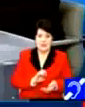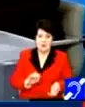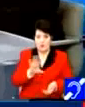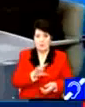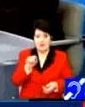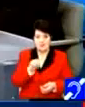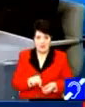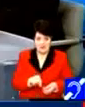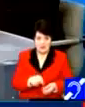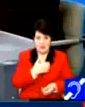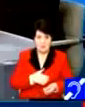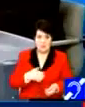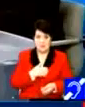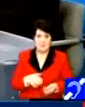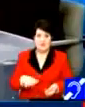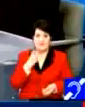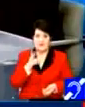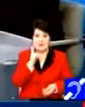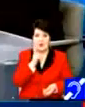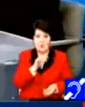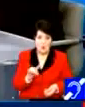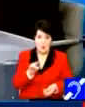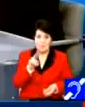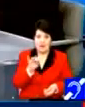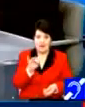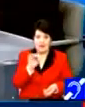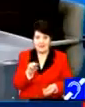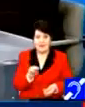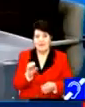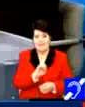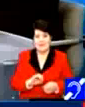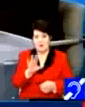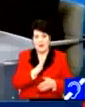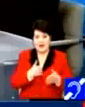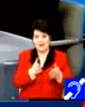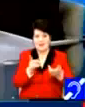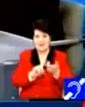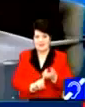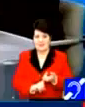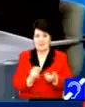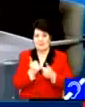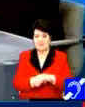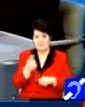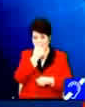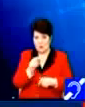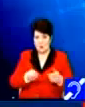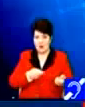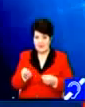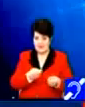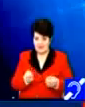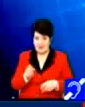aici o sarcină foarte importantă va fi cum parchetul european va stabili canalele de legătură și schimb de informații cu